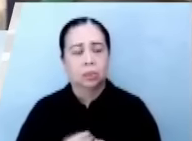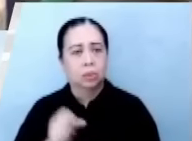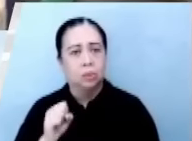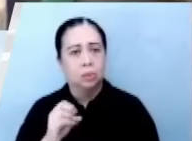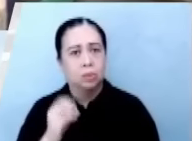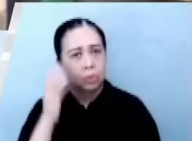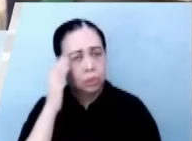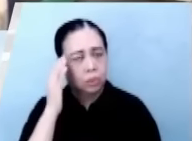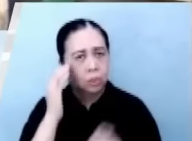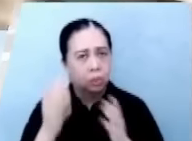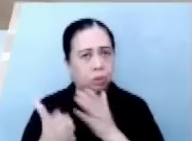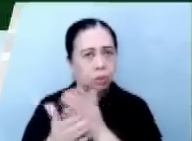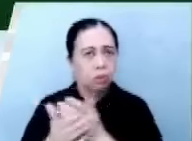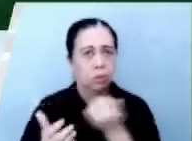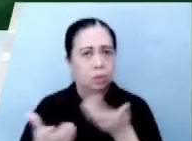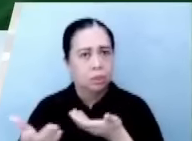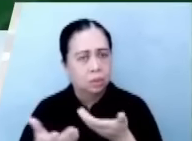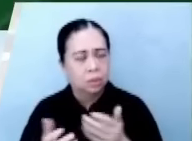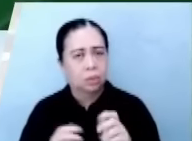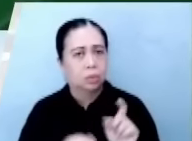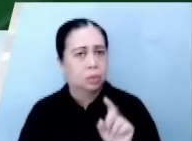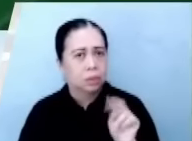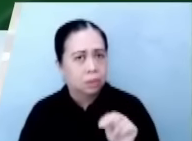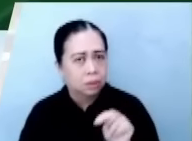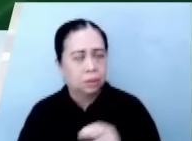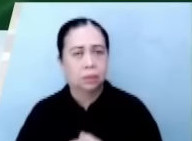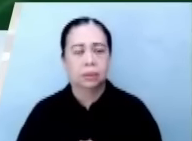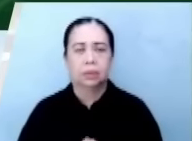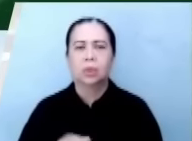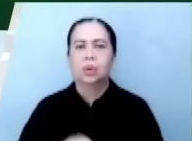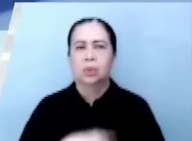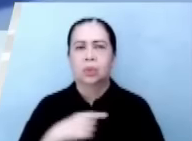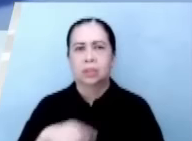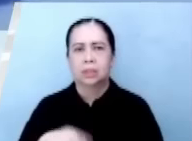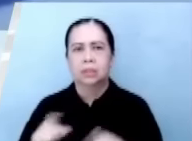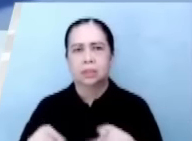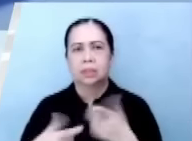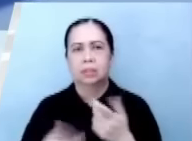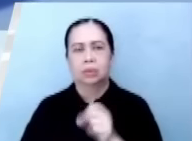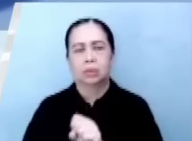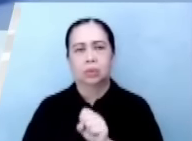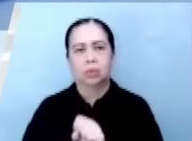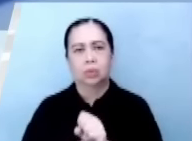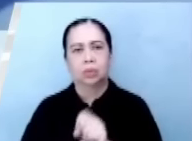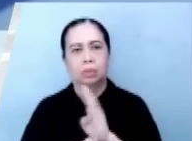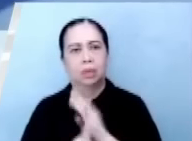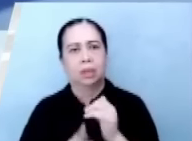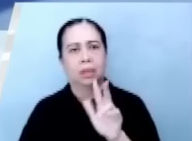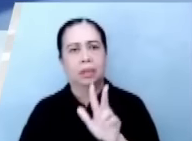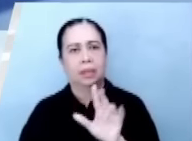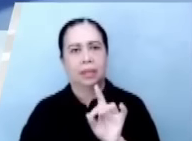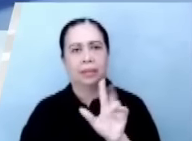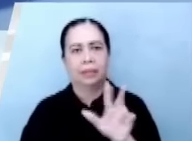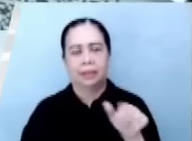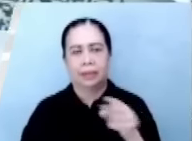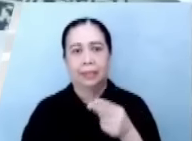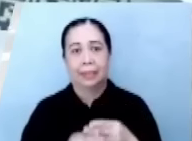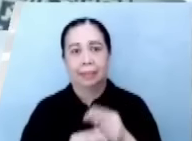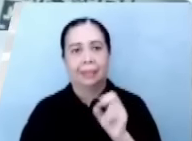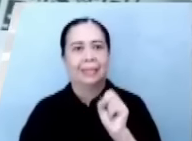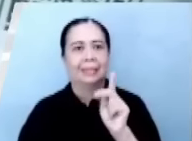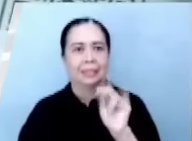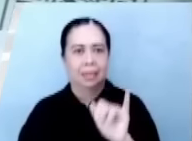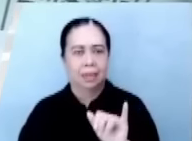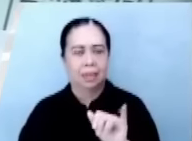tayo sa iba kung ano gagawin po. Matagal nang kagawad sa katabing barangay 383 si Sky at wala rin maisip na dahilan ang